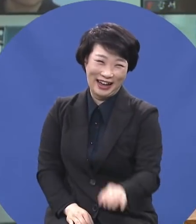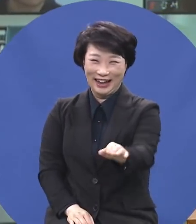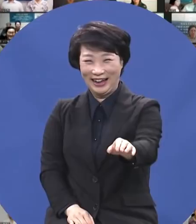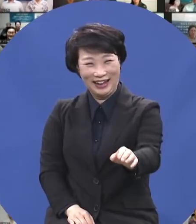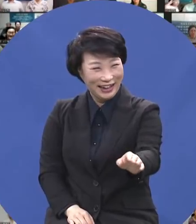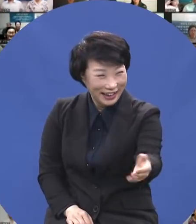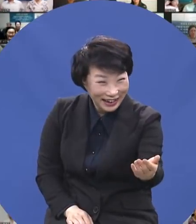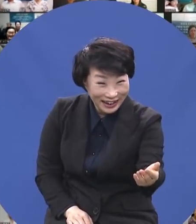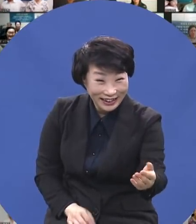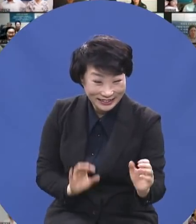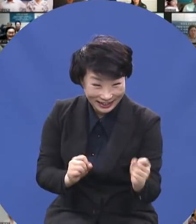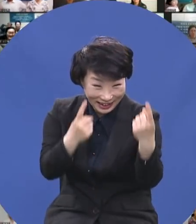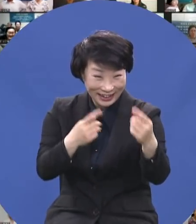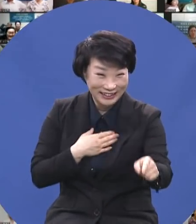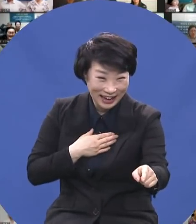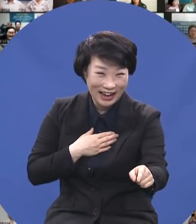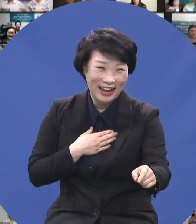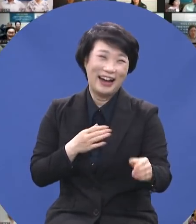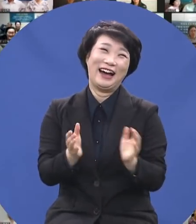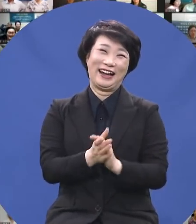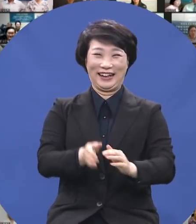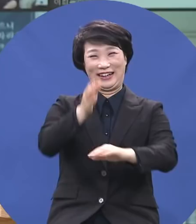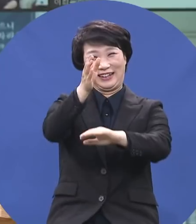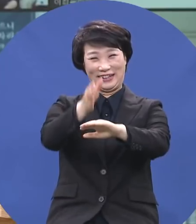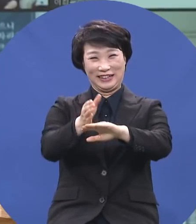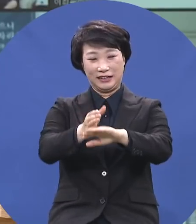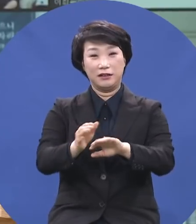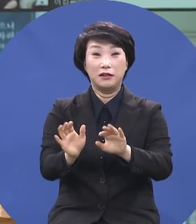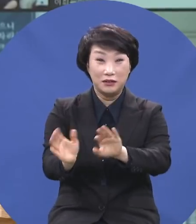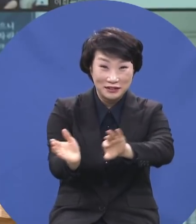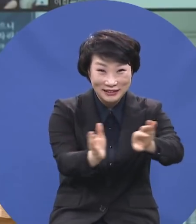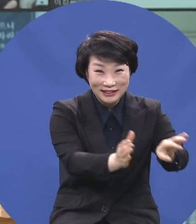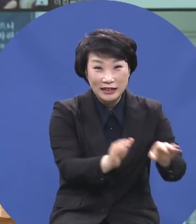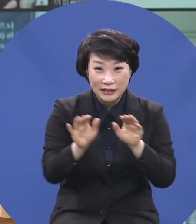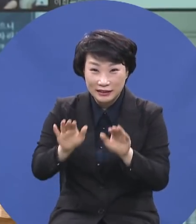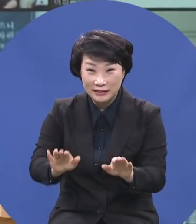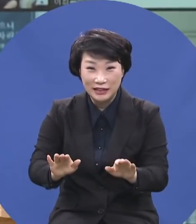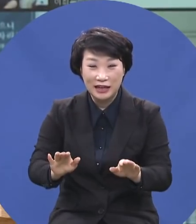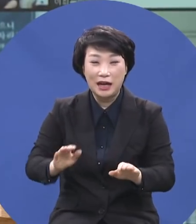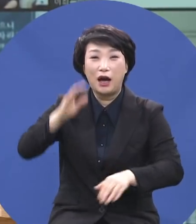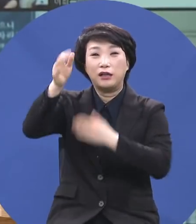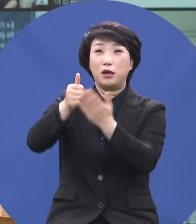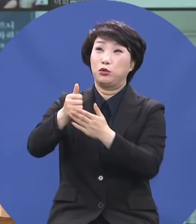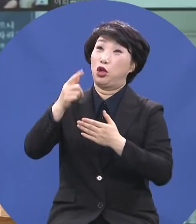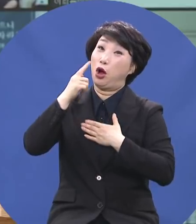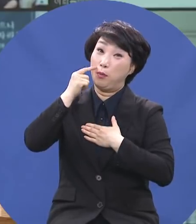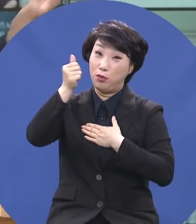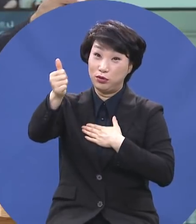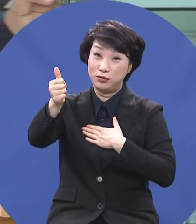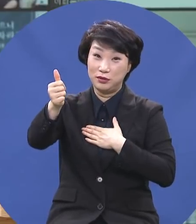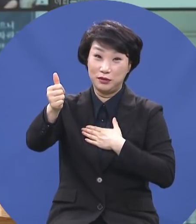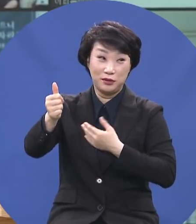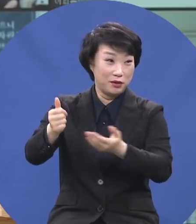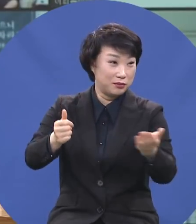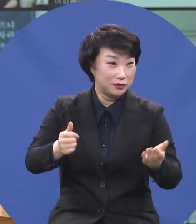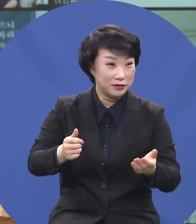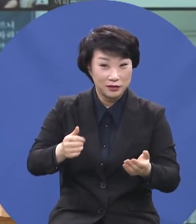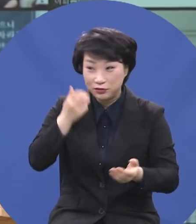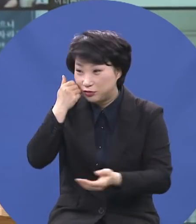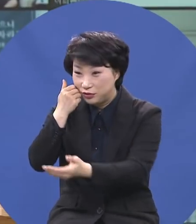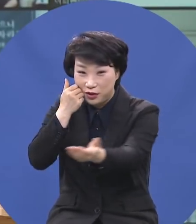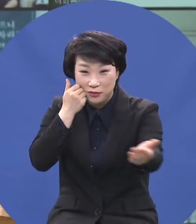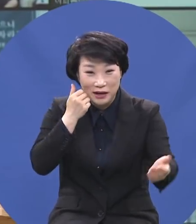나하고 동기네. 감사해요. 그런데 하나님이 우리 아버지다. 여기 하나님이 주소서 놓은